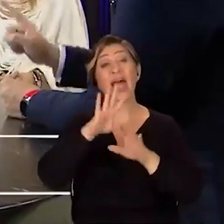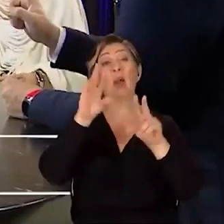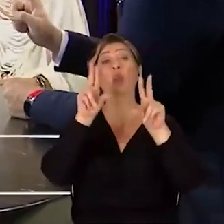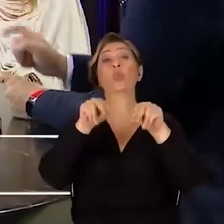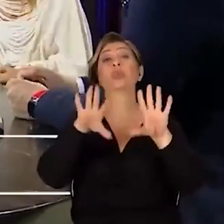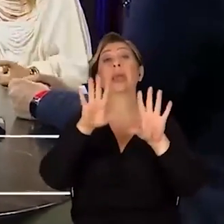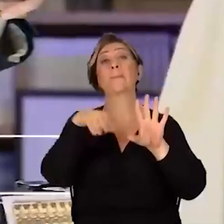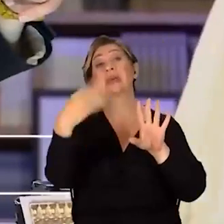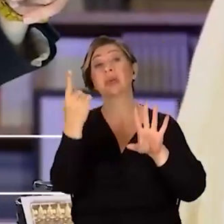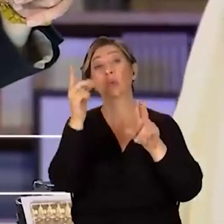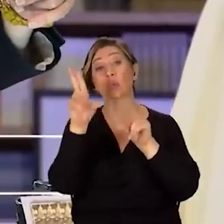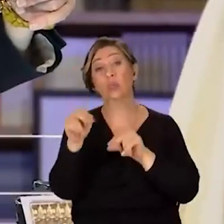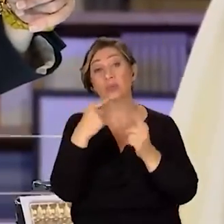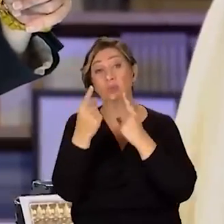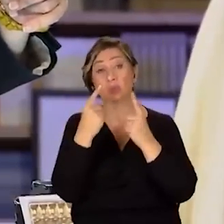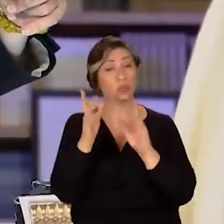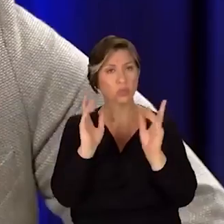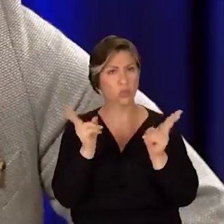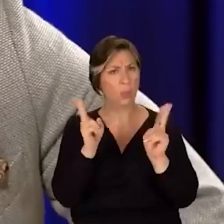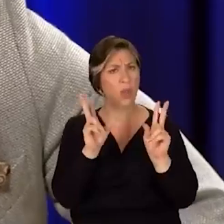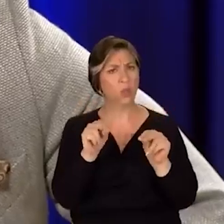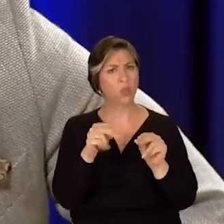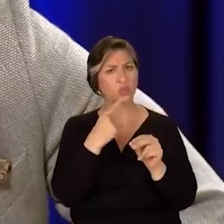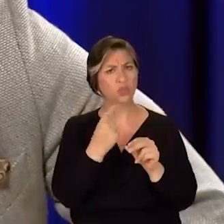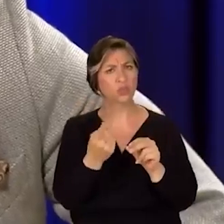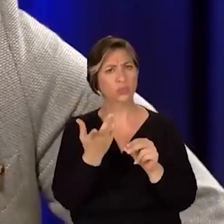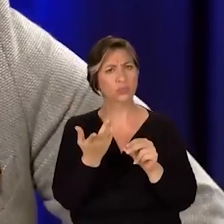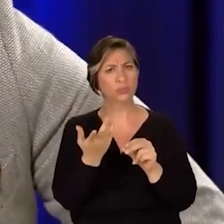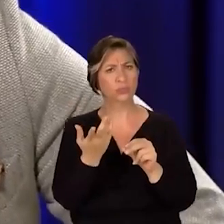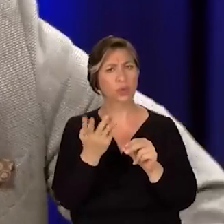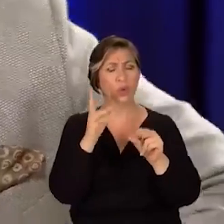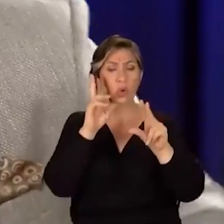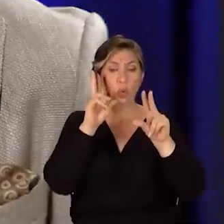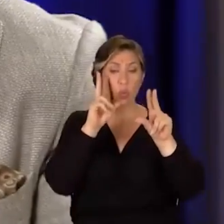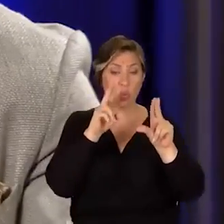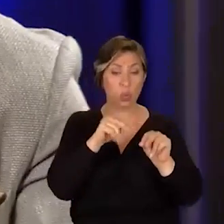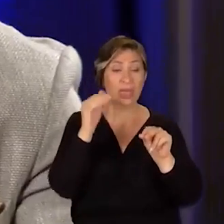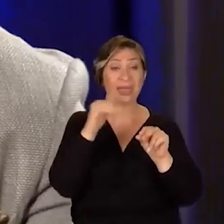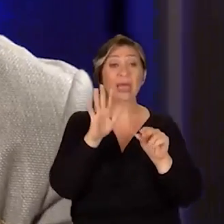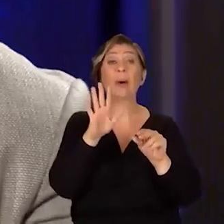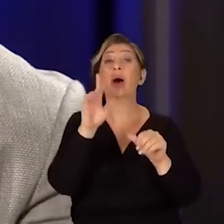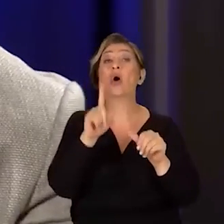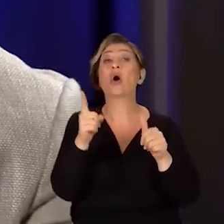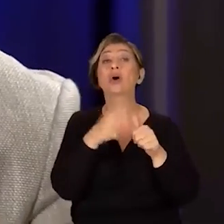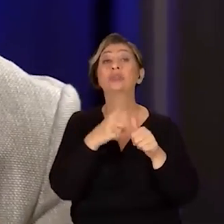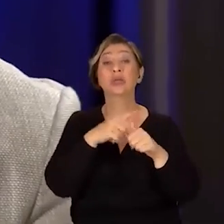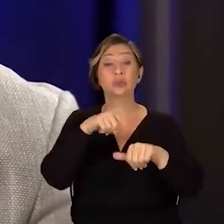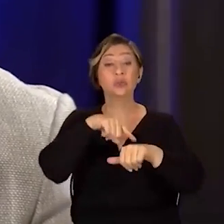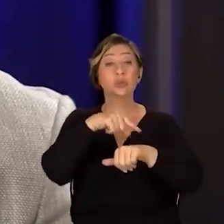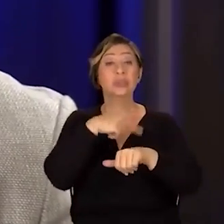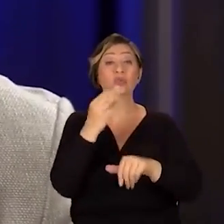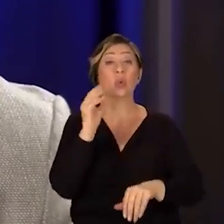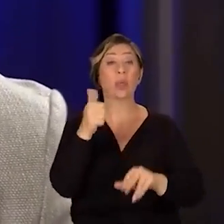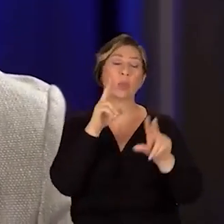değil. Başka bir uykudan söz ediyorsunuz. Hayır, normal uykudan bahsediyorum ama uykuya geliriz ama şimdi öncelikle uykunun süresi çok